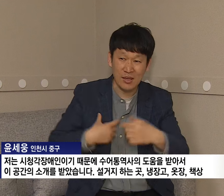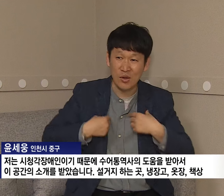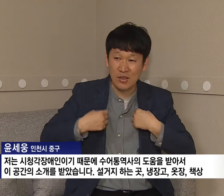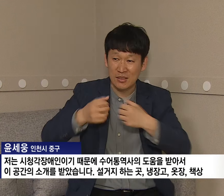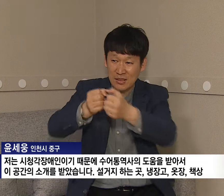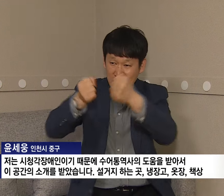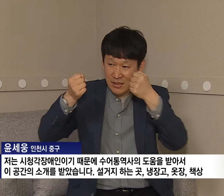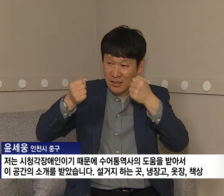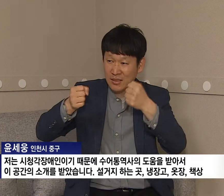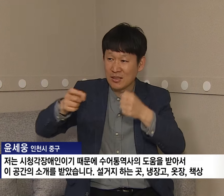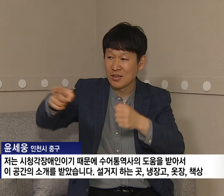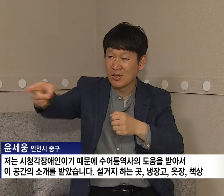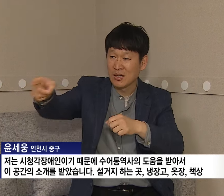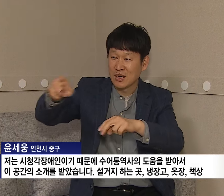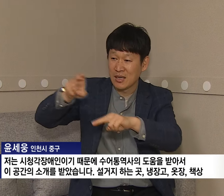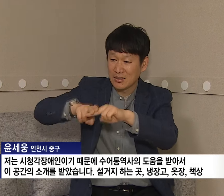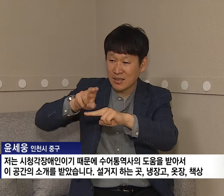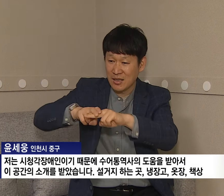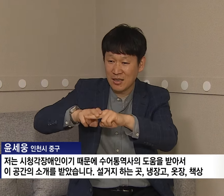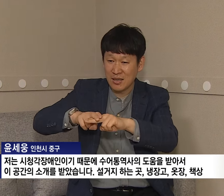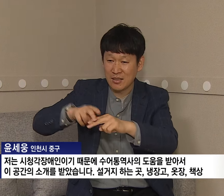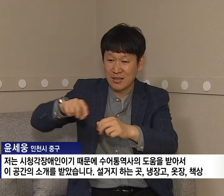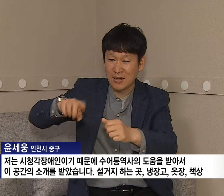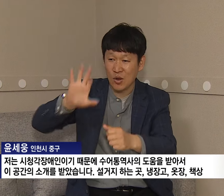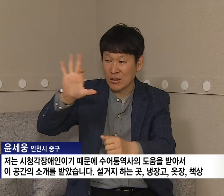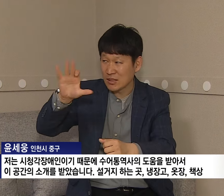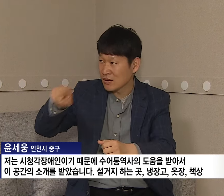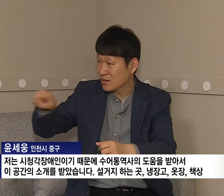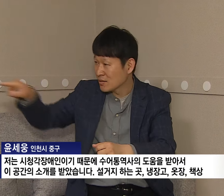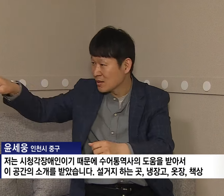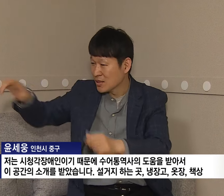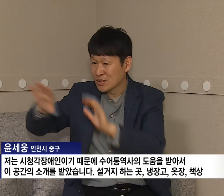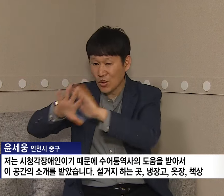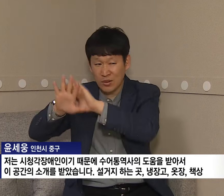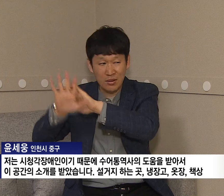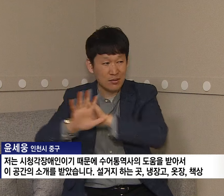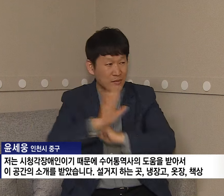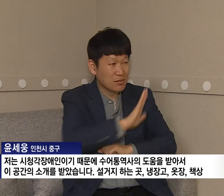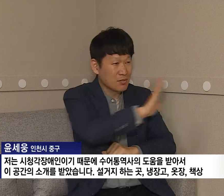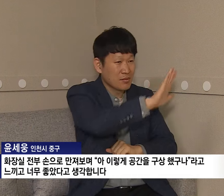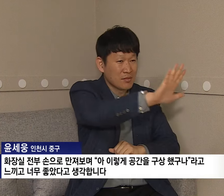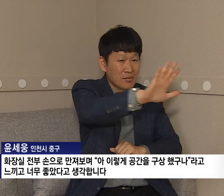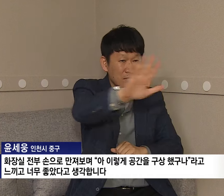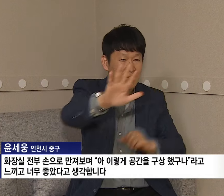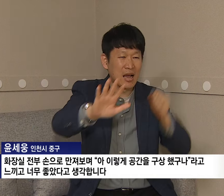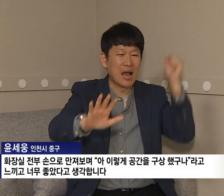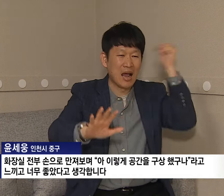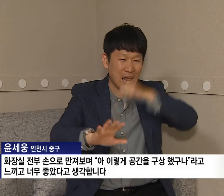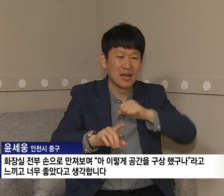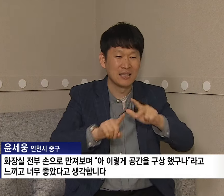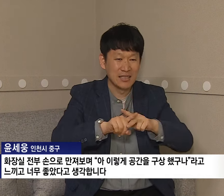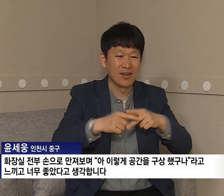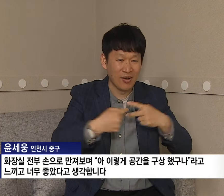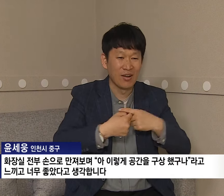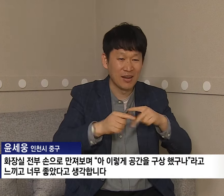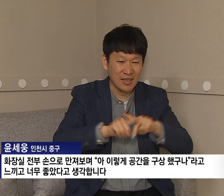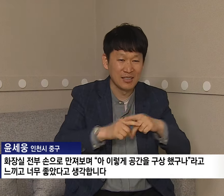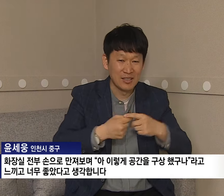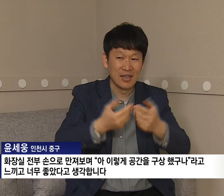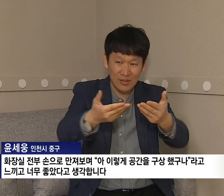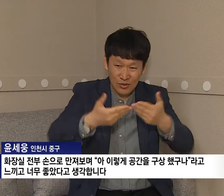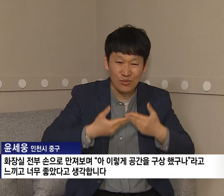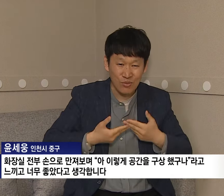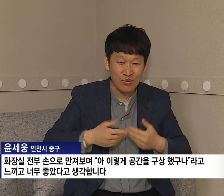설거지하는 곳, 냉장고, 옷장, 책상, 화장실 전부 손으로